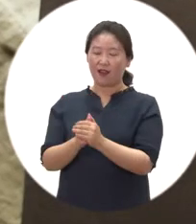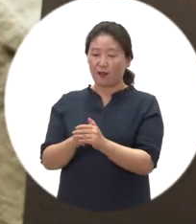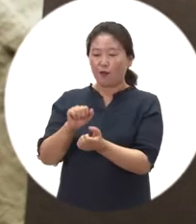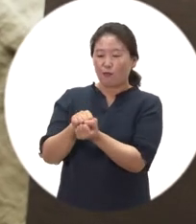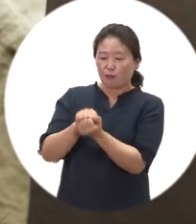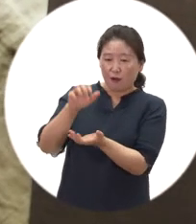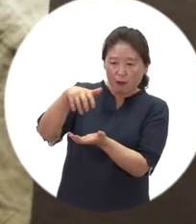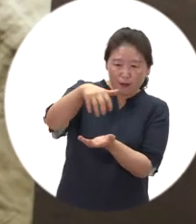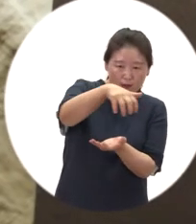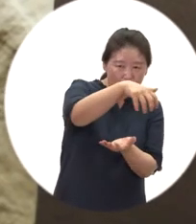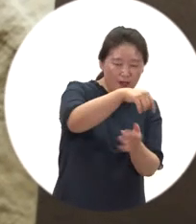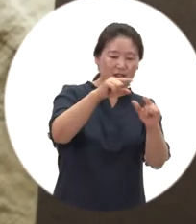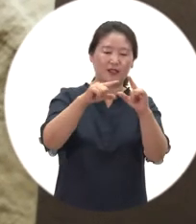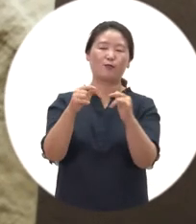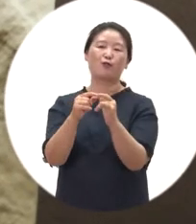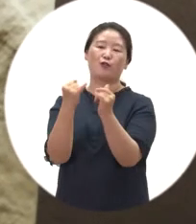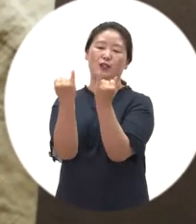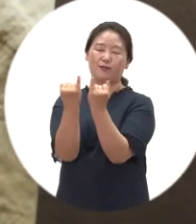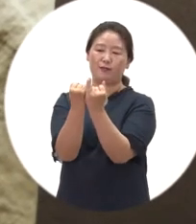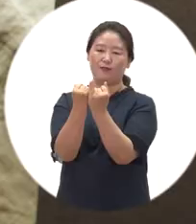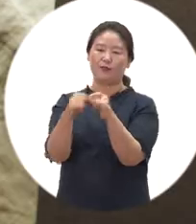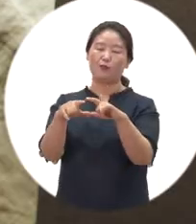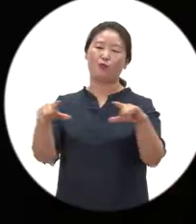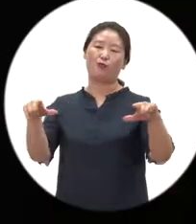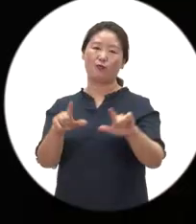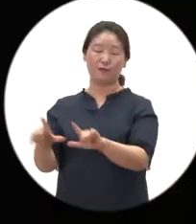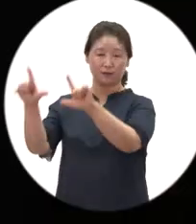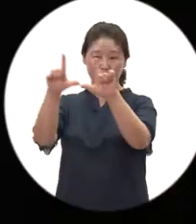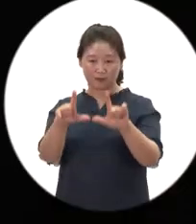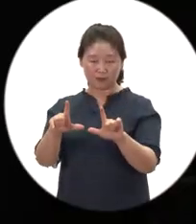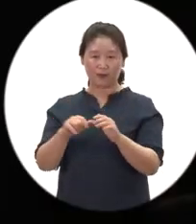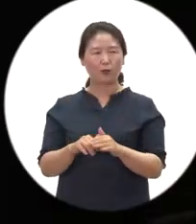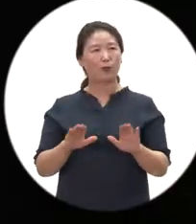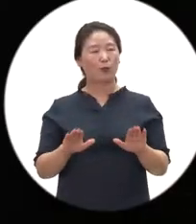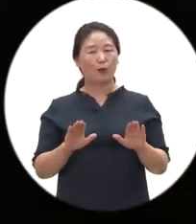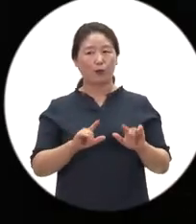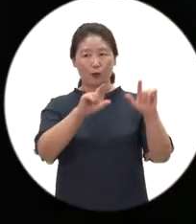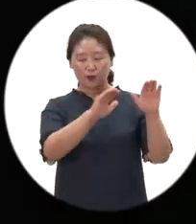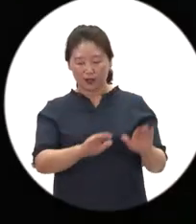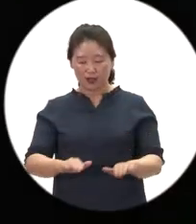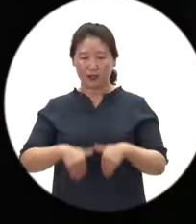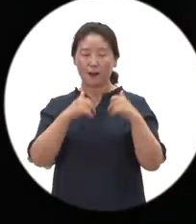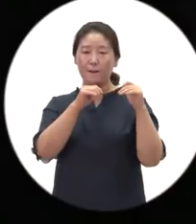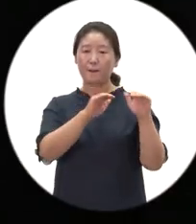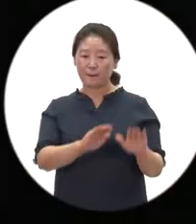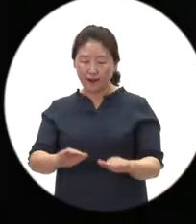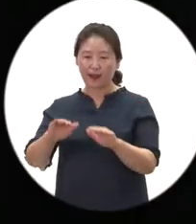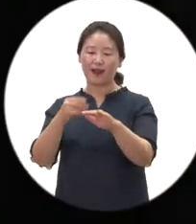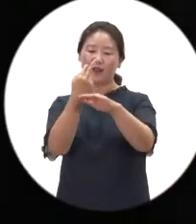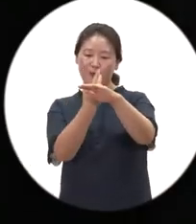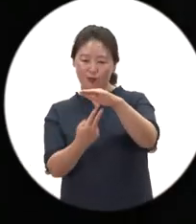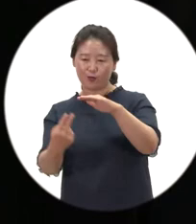나갔다가 돌아왔는데 일부 해녀는 현지에 정착하기도 하였습니다. 그 결과 현재는 동해안과 남해안에서도 해녀들이